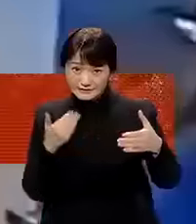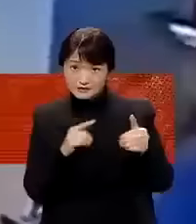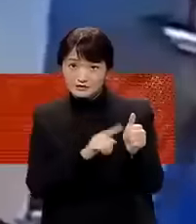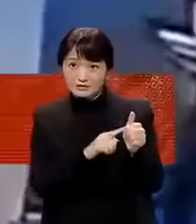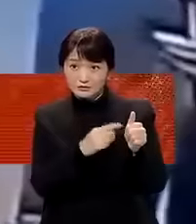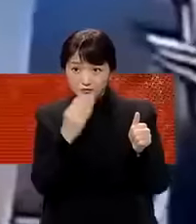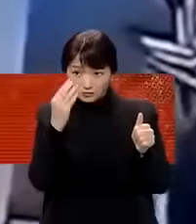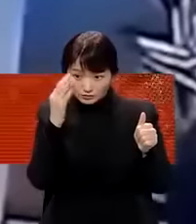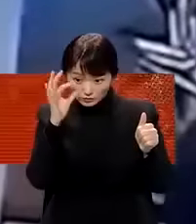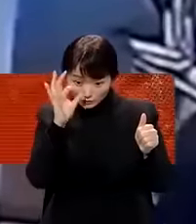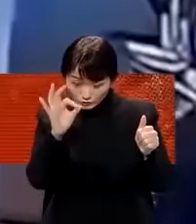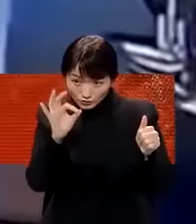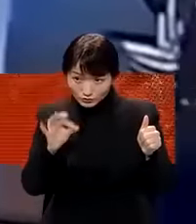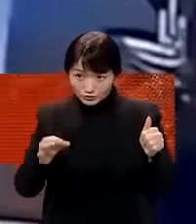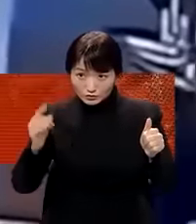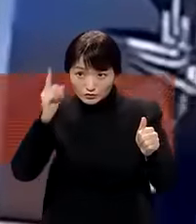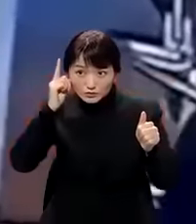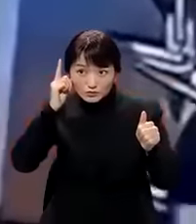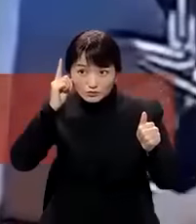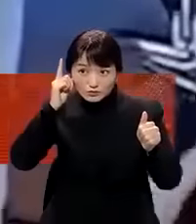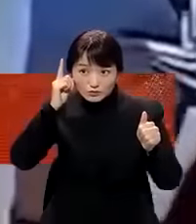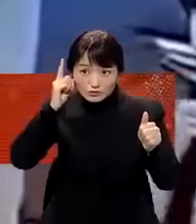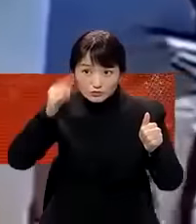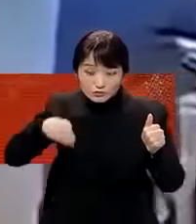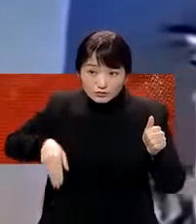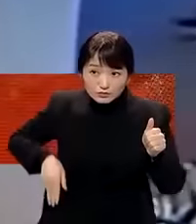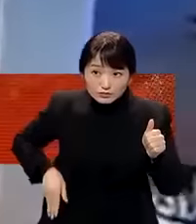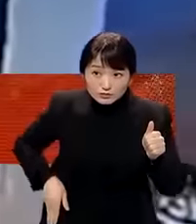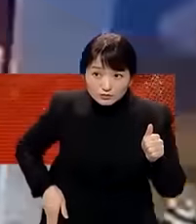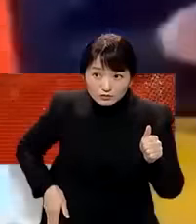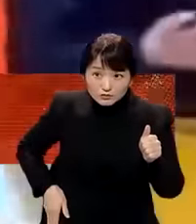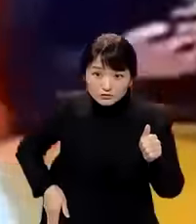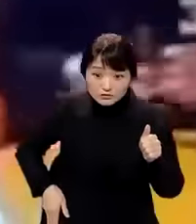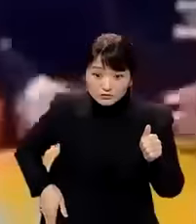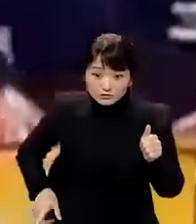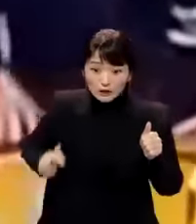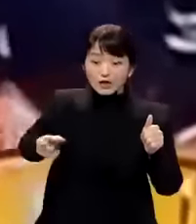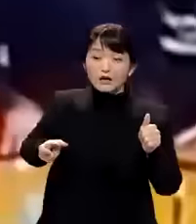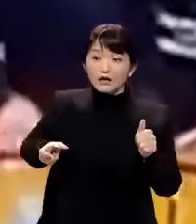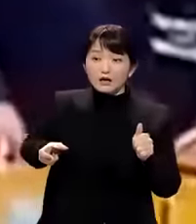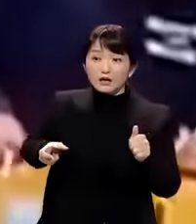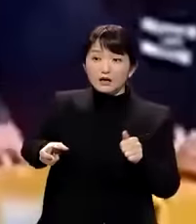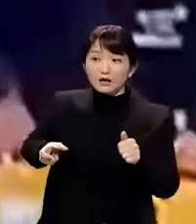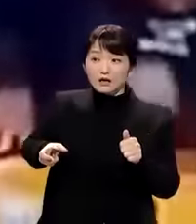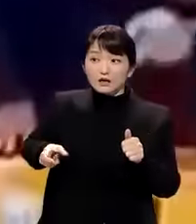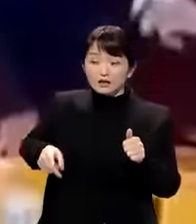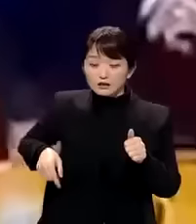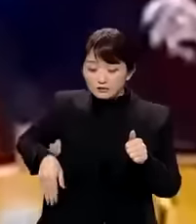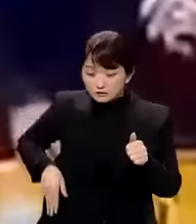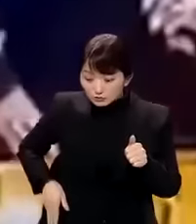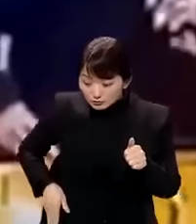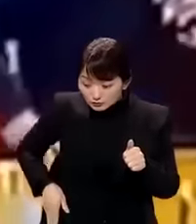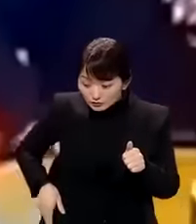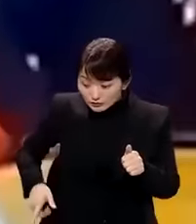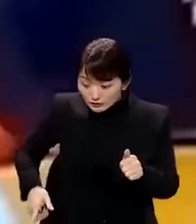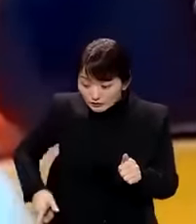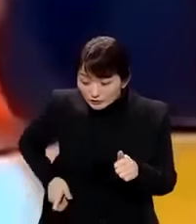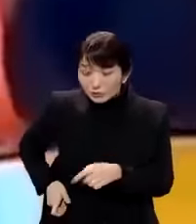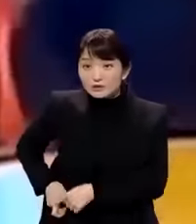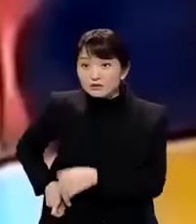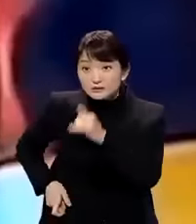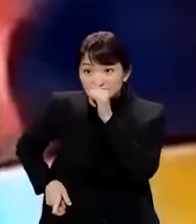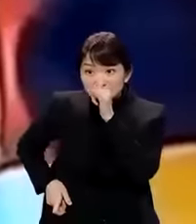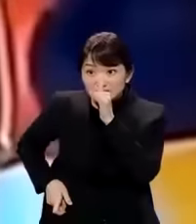범인이었던 휴대전화를 주머니에 넣습니다 그리고 그 순간 총격이 가해진 건데이 남성 주머니에 총이 있었던 겁니다